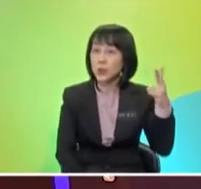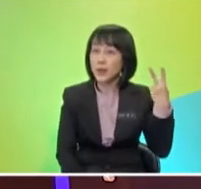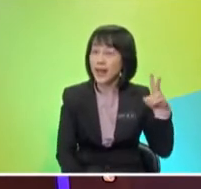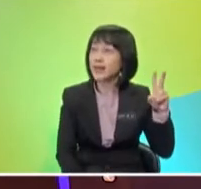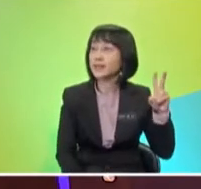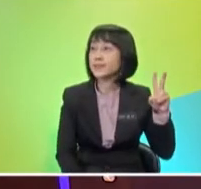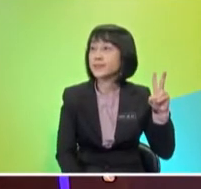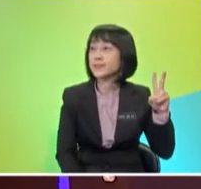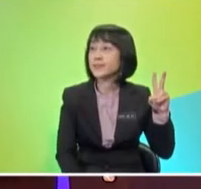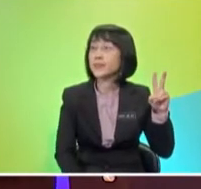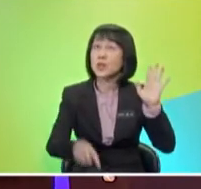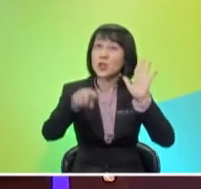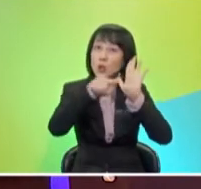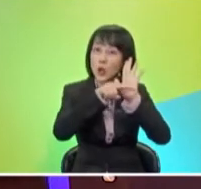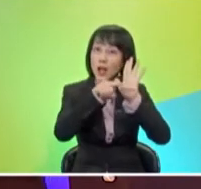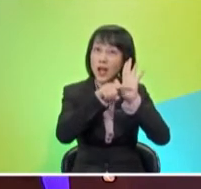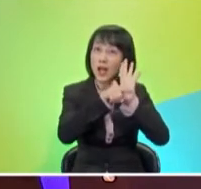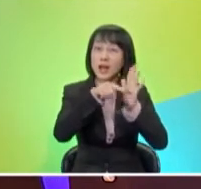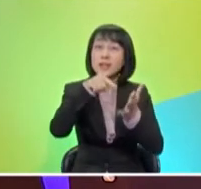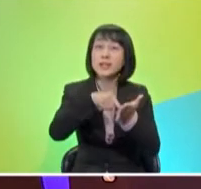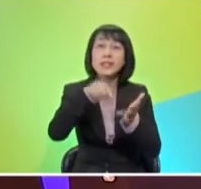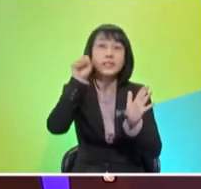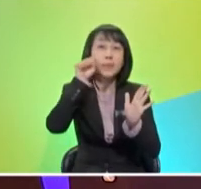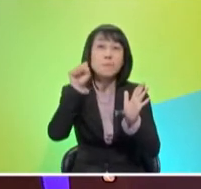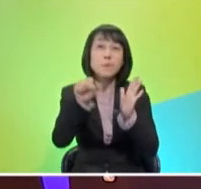tolak ini adalah simbol tulang